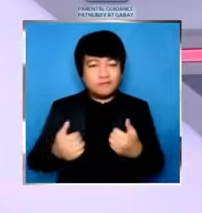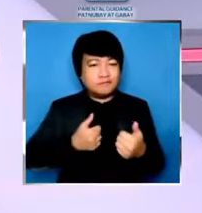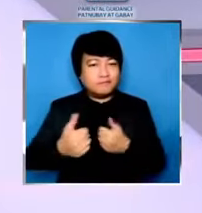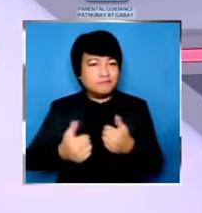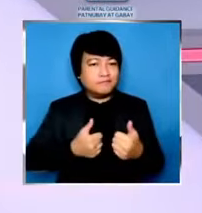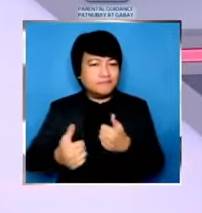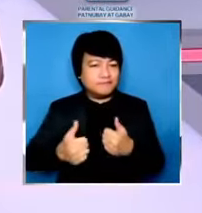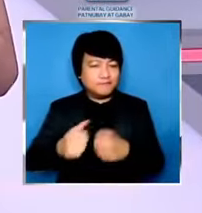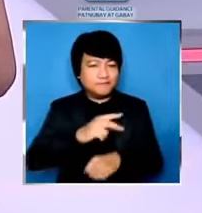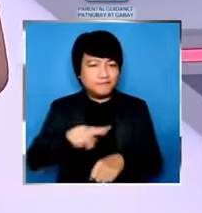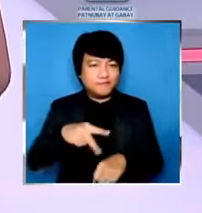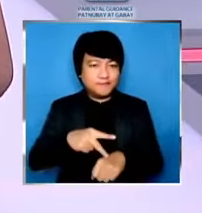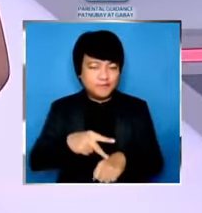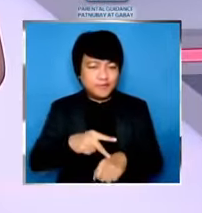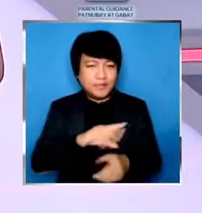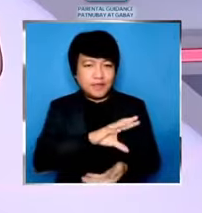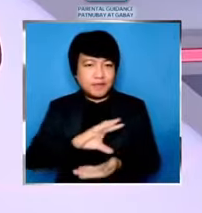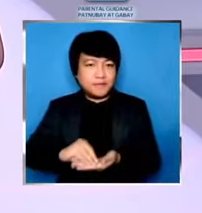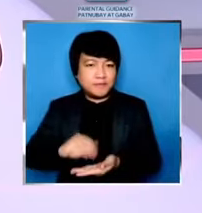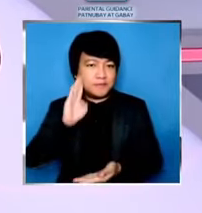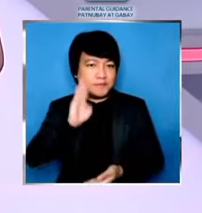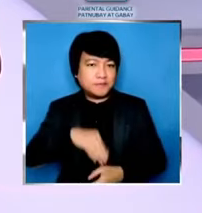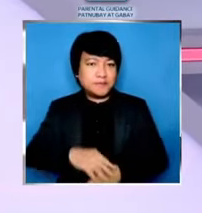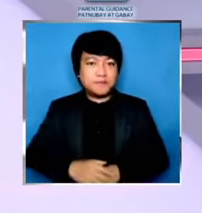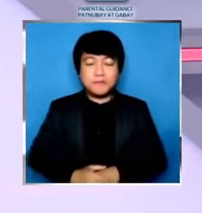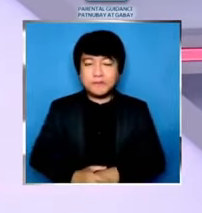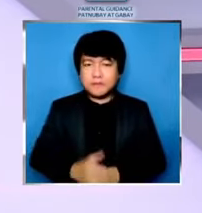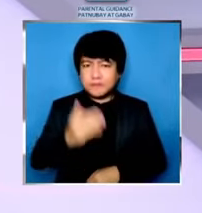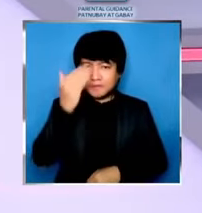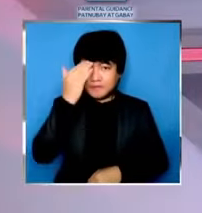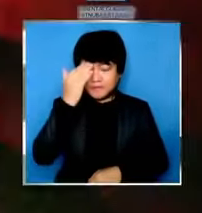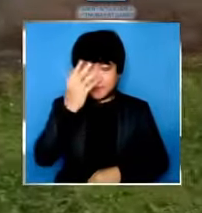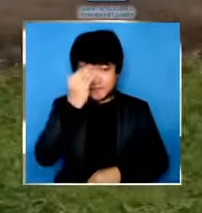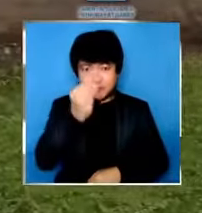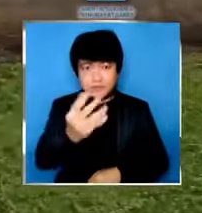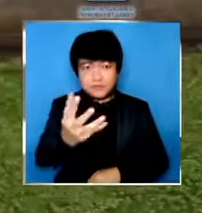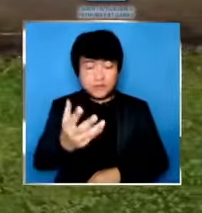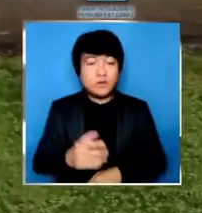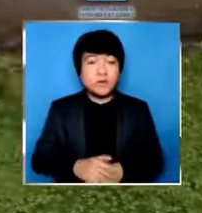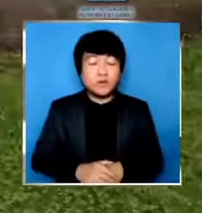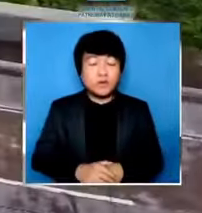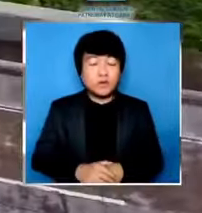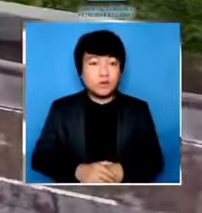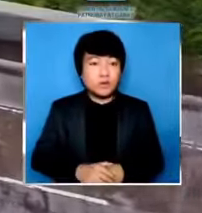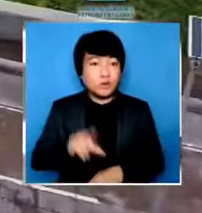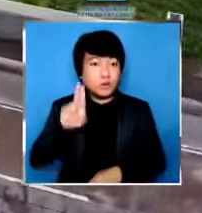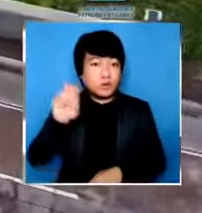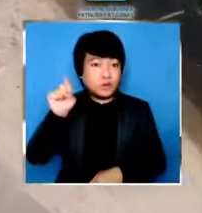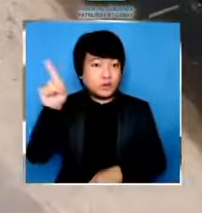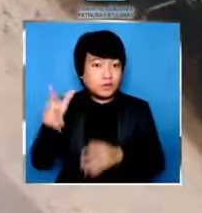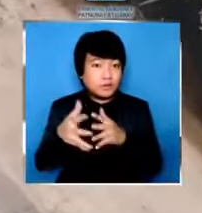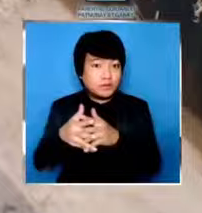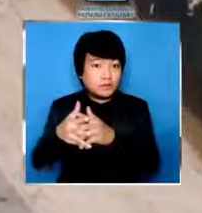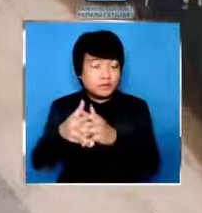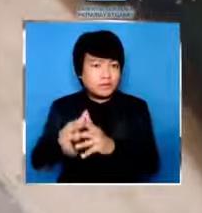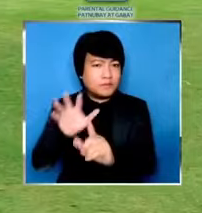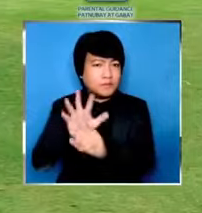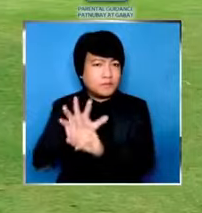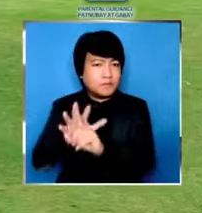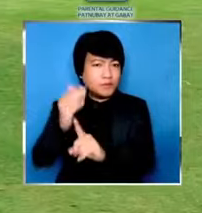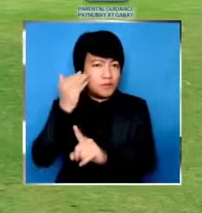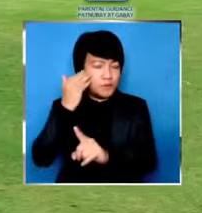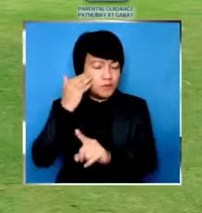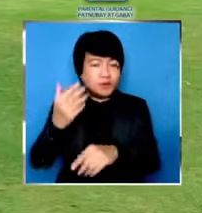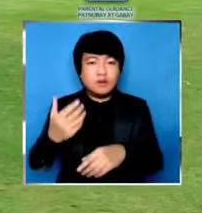Kung akala nyo sa Amerika lang uso ang mobile homes o yung mga sasakyan pwedeng tirahan o gawing pahingahan, meron din tayo dito ha,